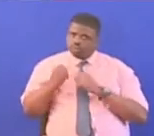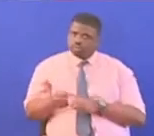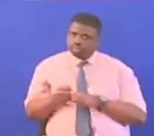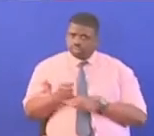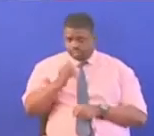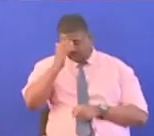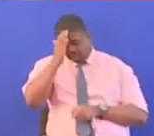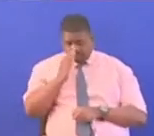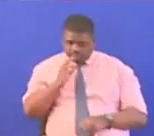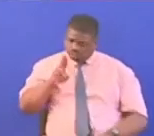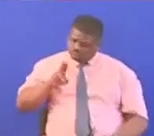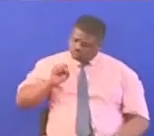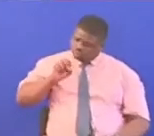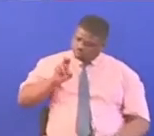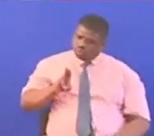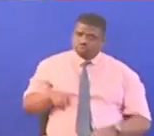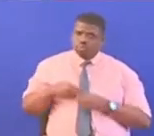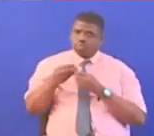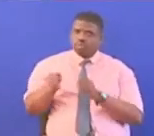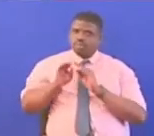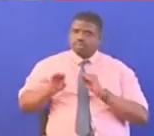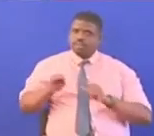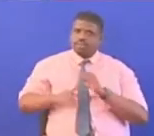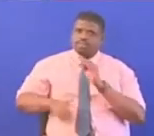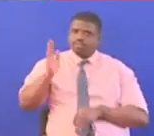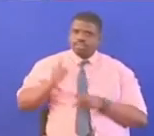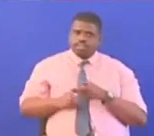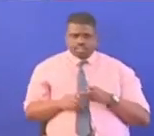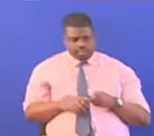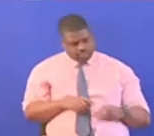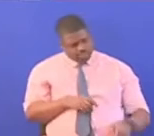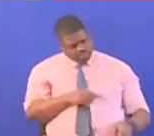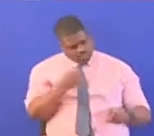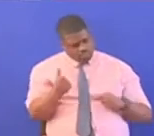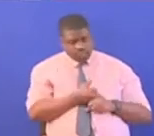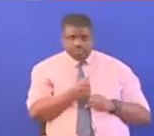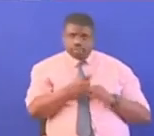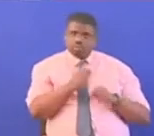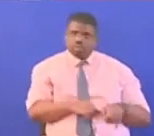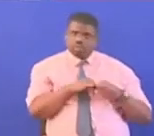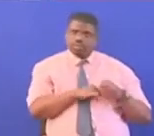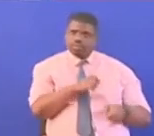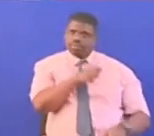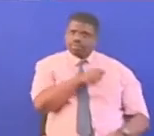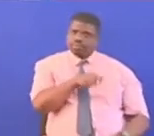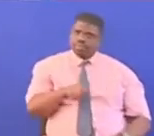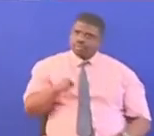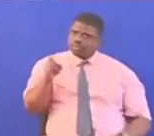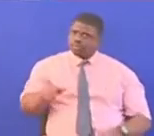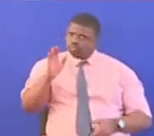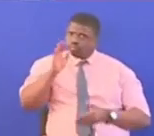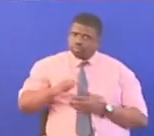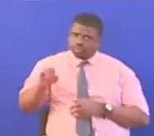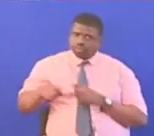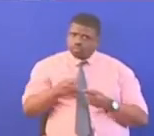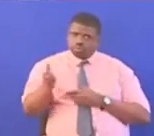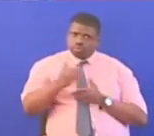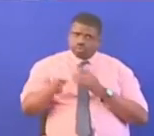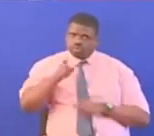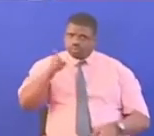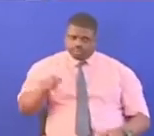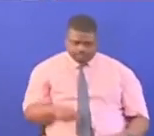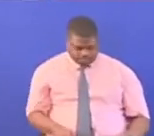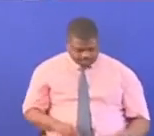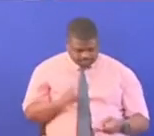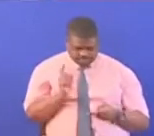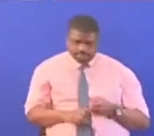jeshi husu, ili kulipa elimu zaidi, kulipa weledi zaidi, na kulifanya iwe rafiki na wananchi, tupunguze migogoro kwenye haya maeneo. Lakini